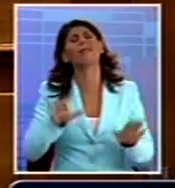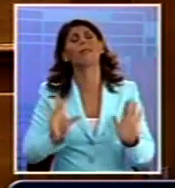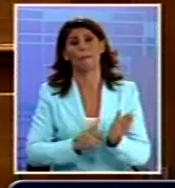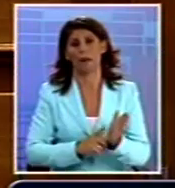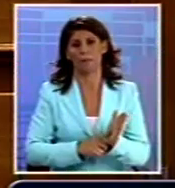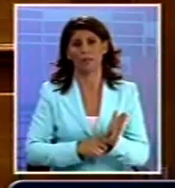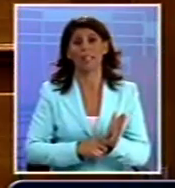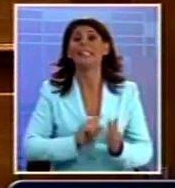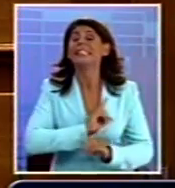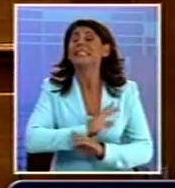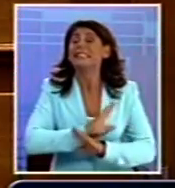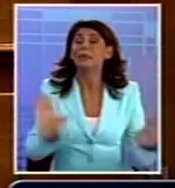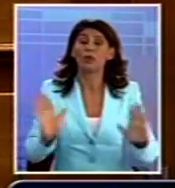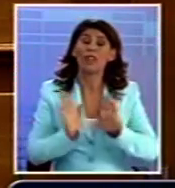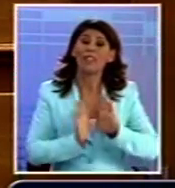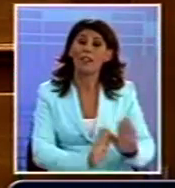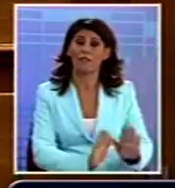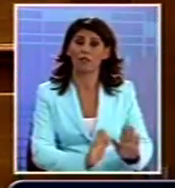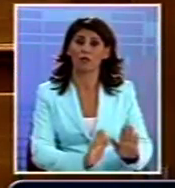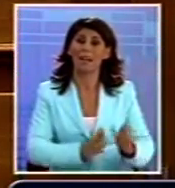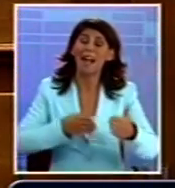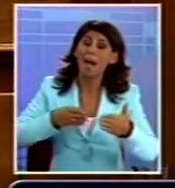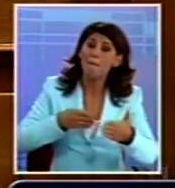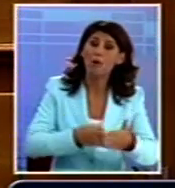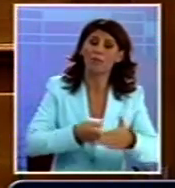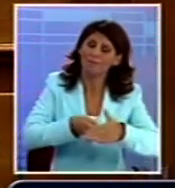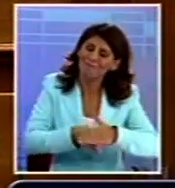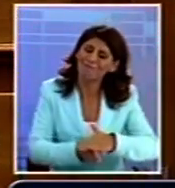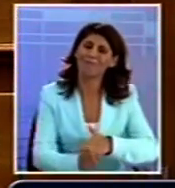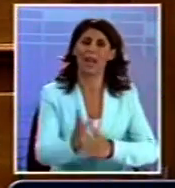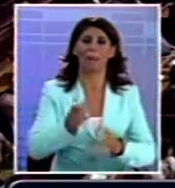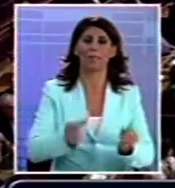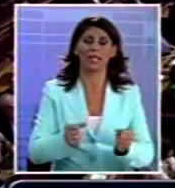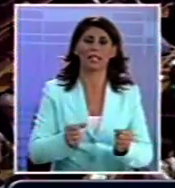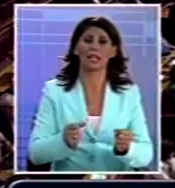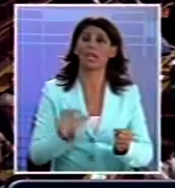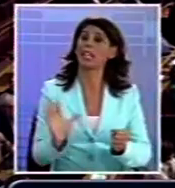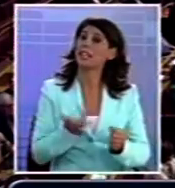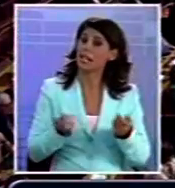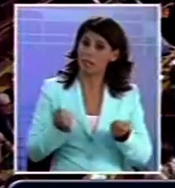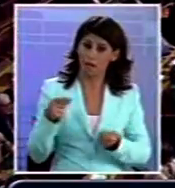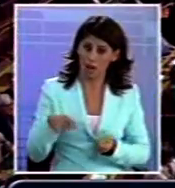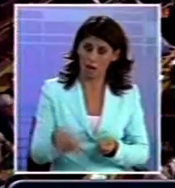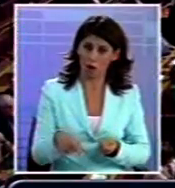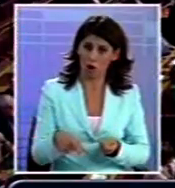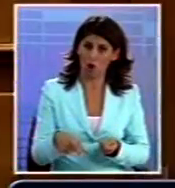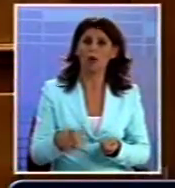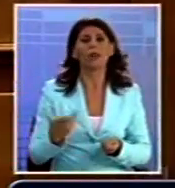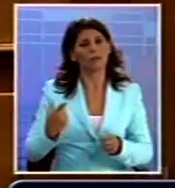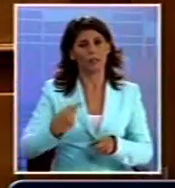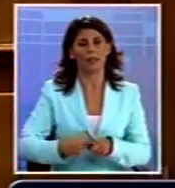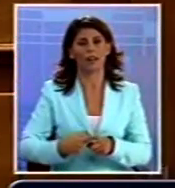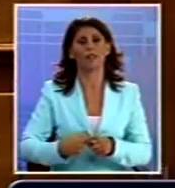πρέπει και τίποτα δεν θα αφήσουμε να εμποδίσει την έξοδο από την κρίση. Γιατί αν συνέβαινε κάτι τέτοιο, τότε η χώρα